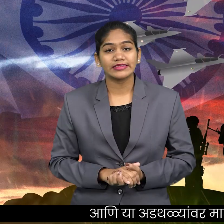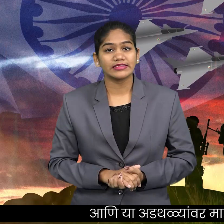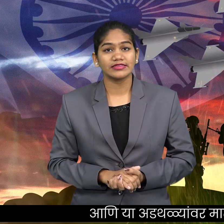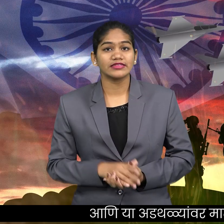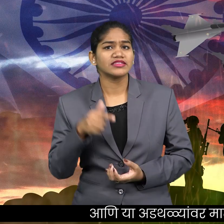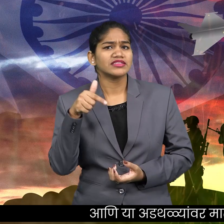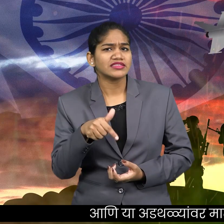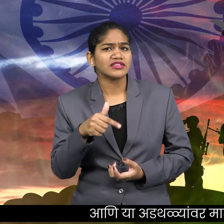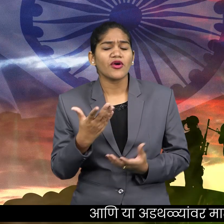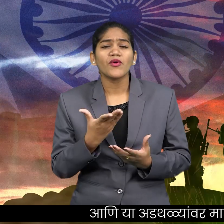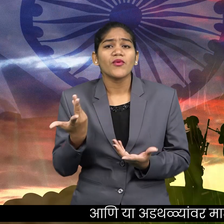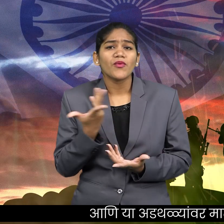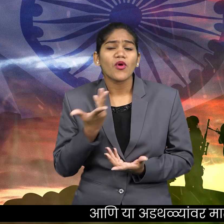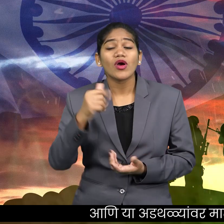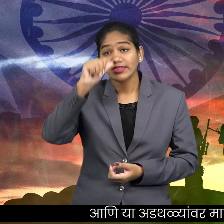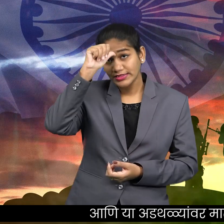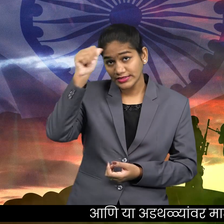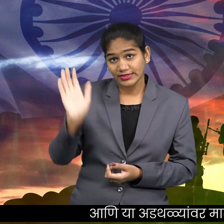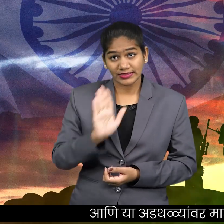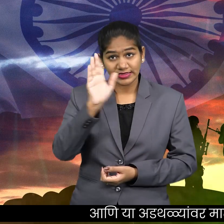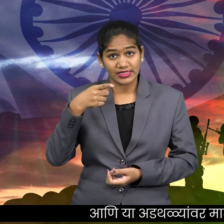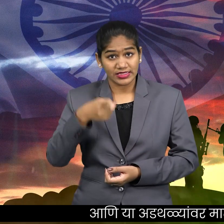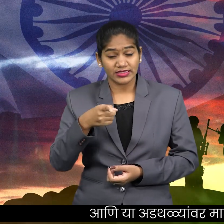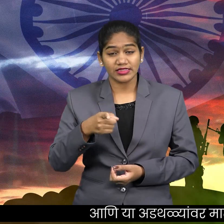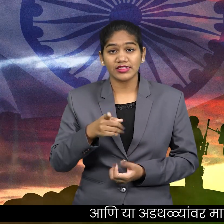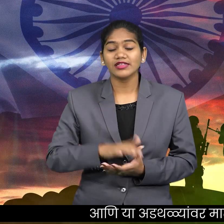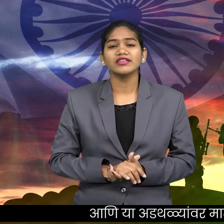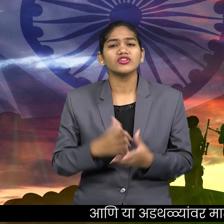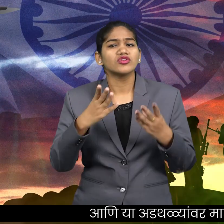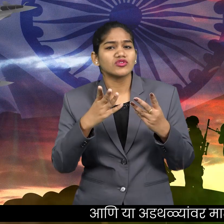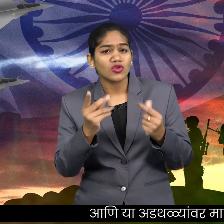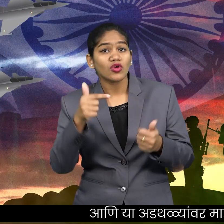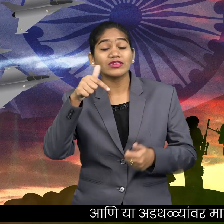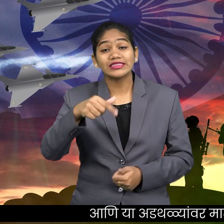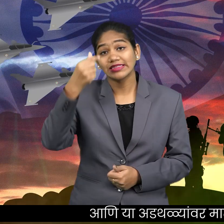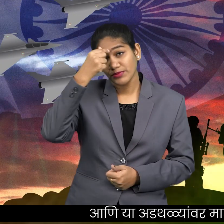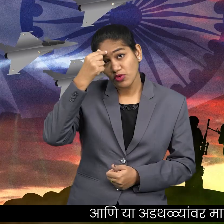आणि यात अडथळ्यांवर मात करण्यासाठी भारताने काय केले.